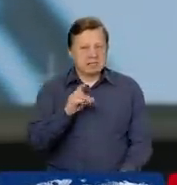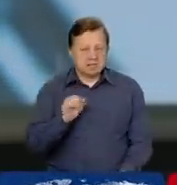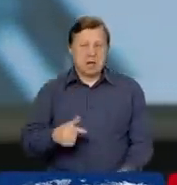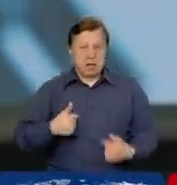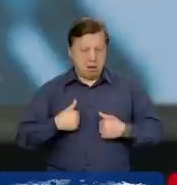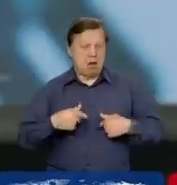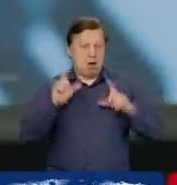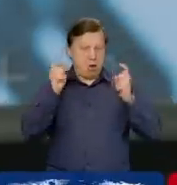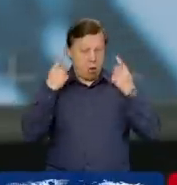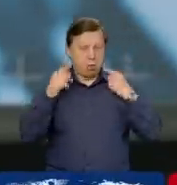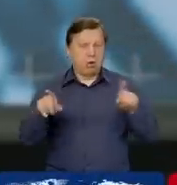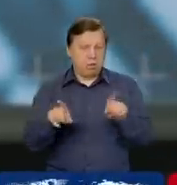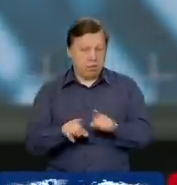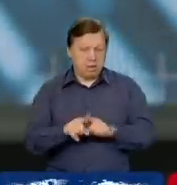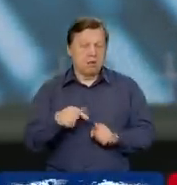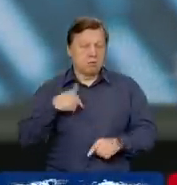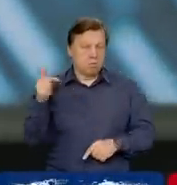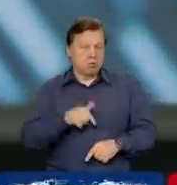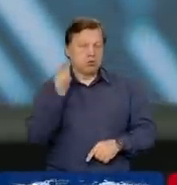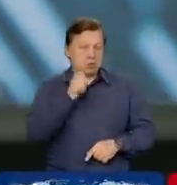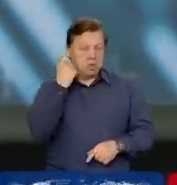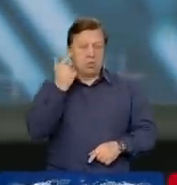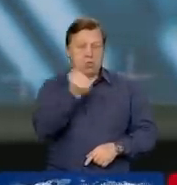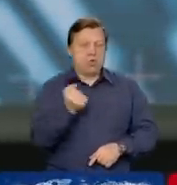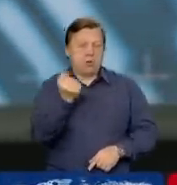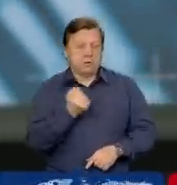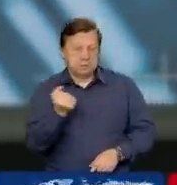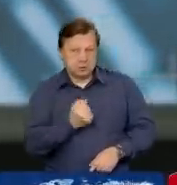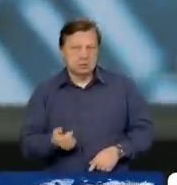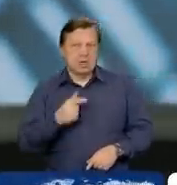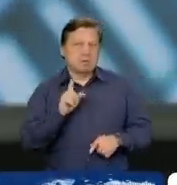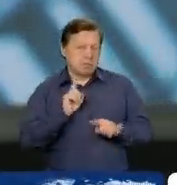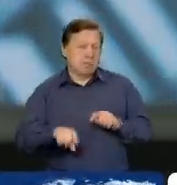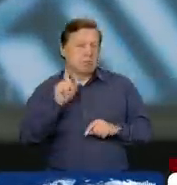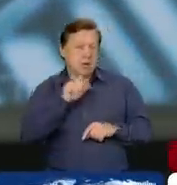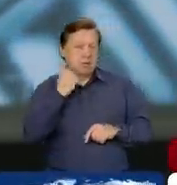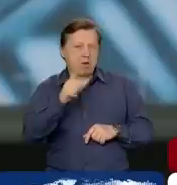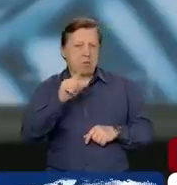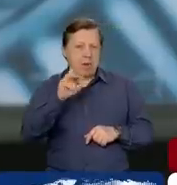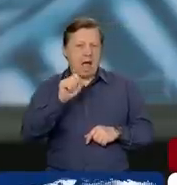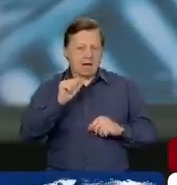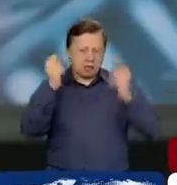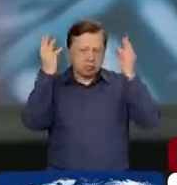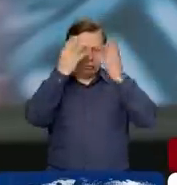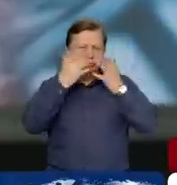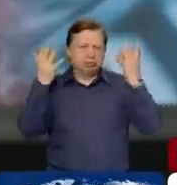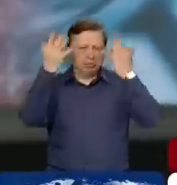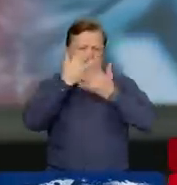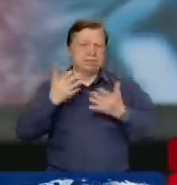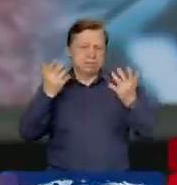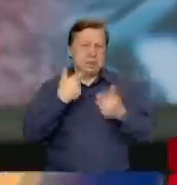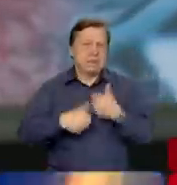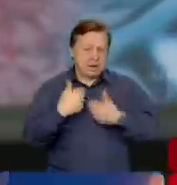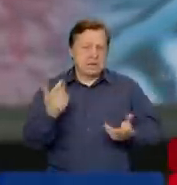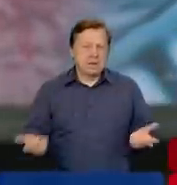i też muszę te okulary nosić na co dzień i też mi trochę parują. No jest to problem, próbujemy